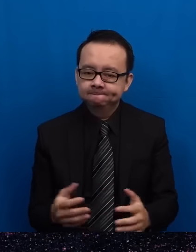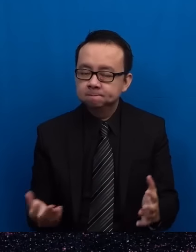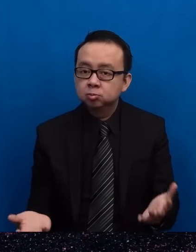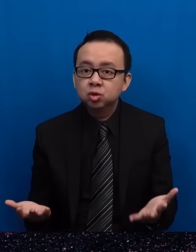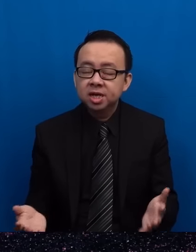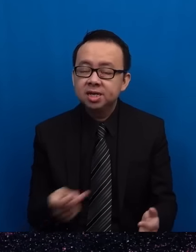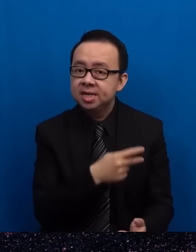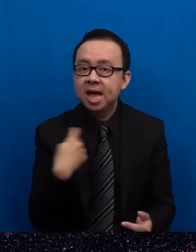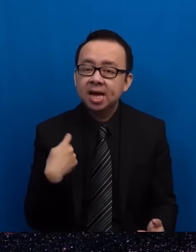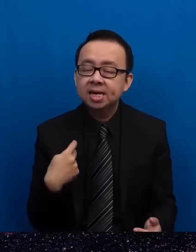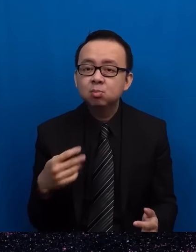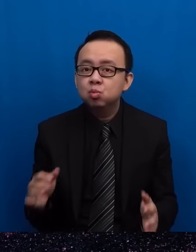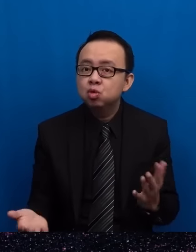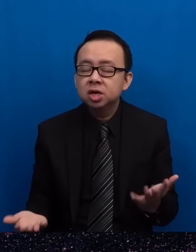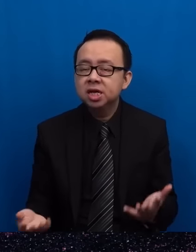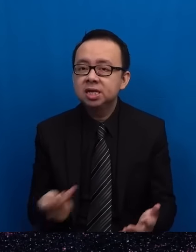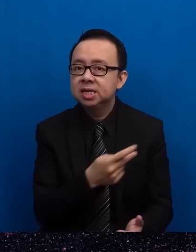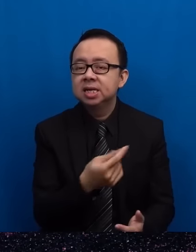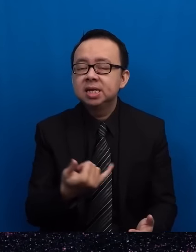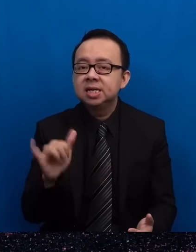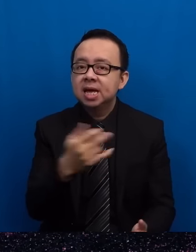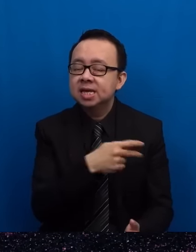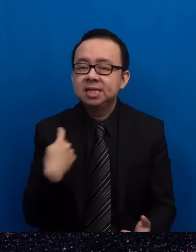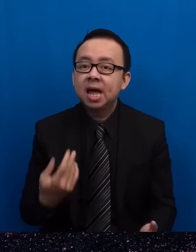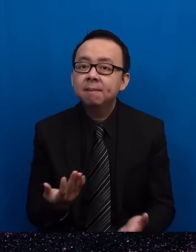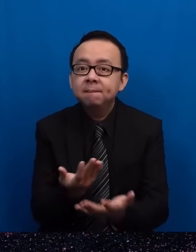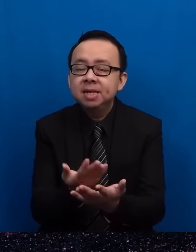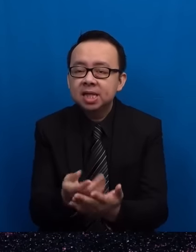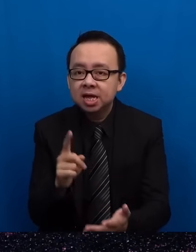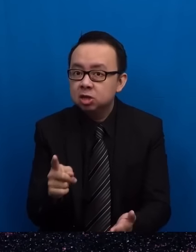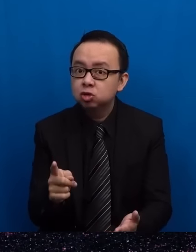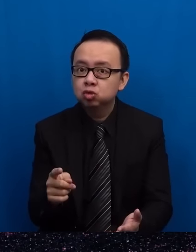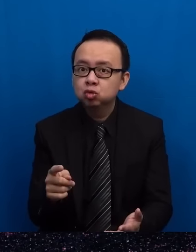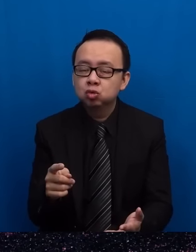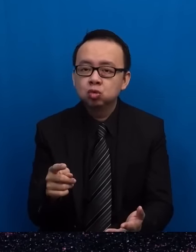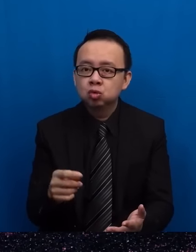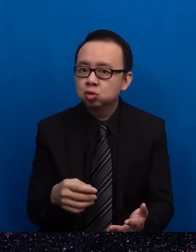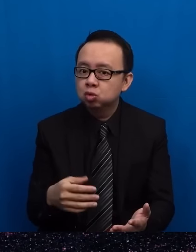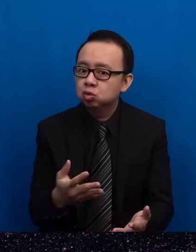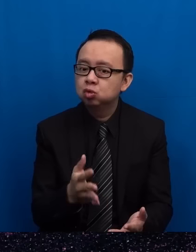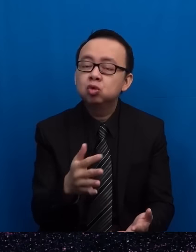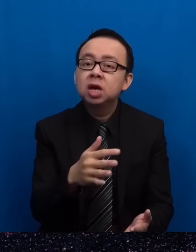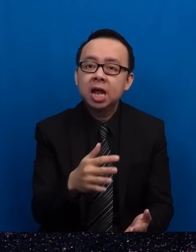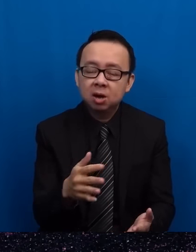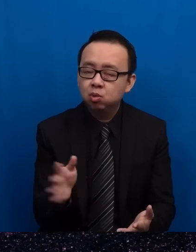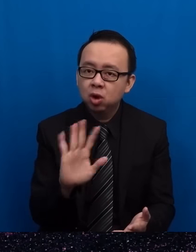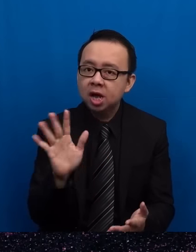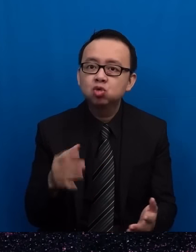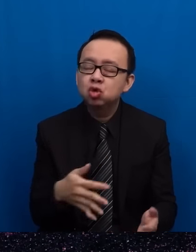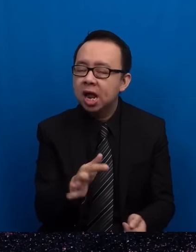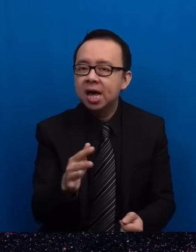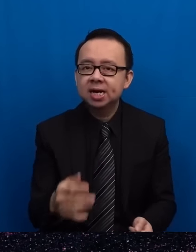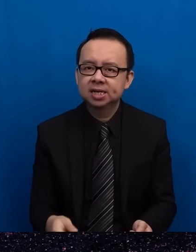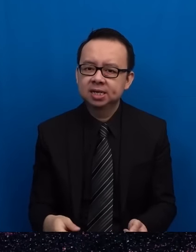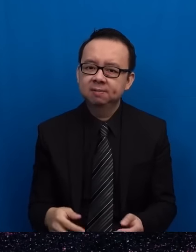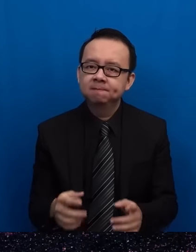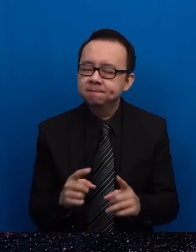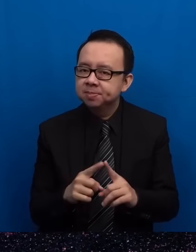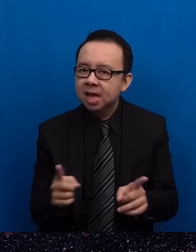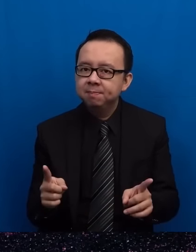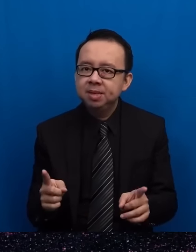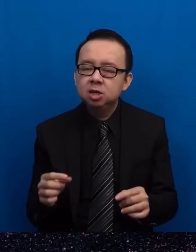pending, Tuhan akan jawab nanti. Itu sih roti yang kau minta, Tuhan setuju, Tuhan sepakat,